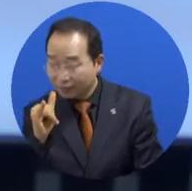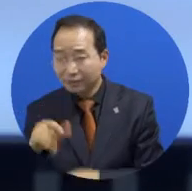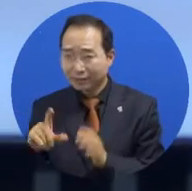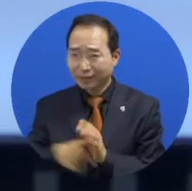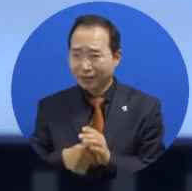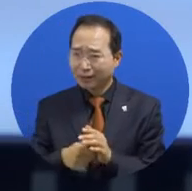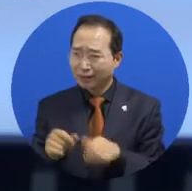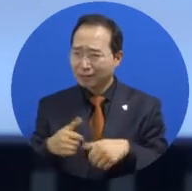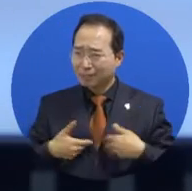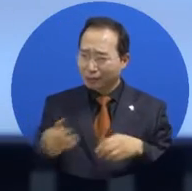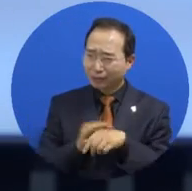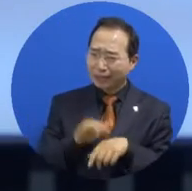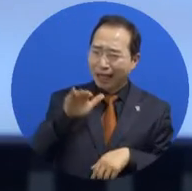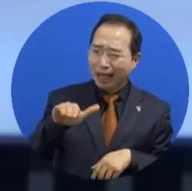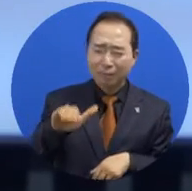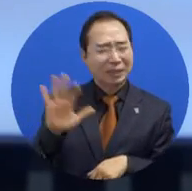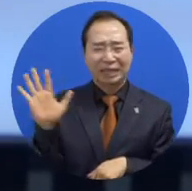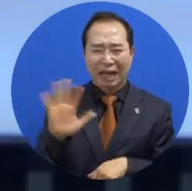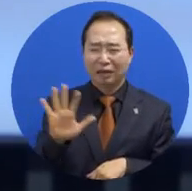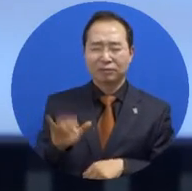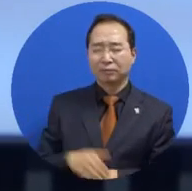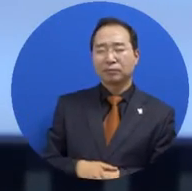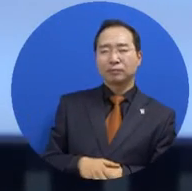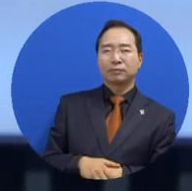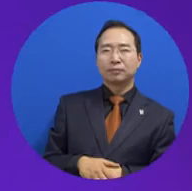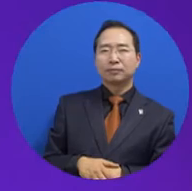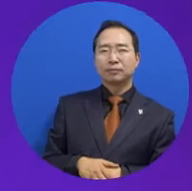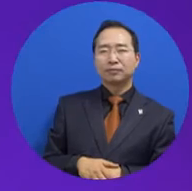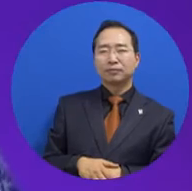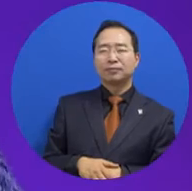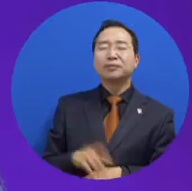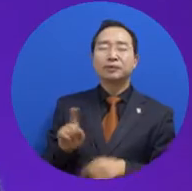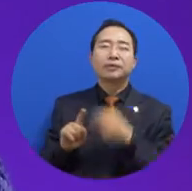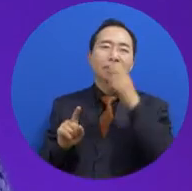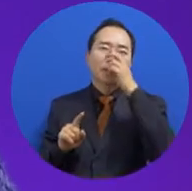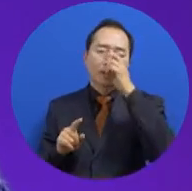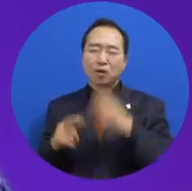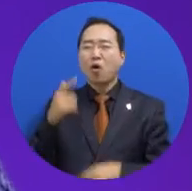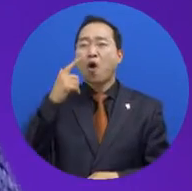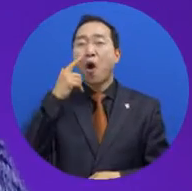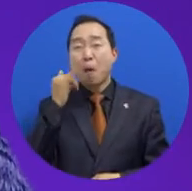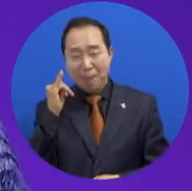힘이 넘칠 때는 쓸데없는 간섭을 해갖고 일을 더 키웁니다. 엄마들도 왜?